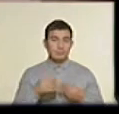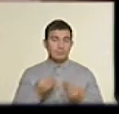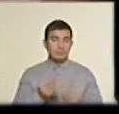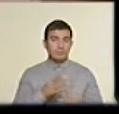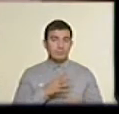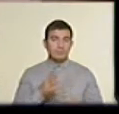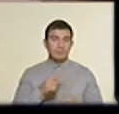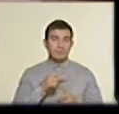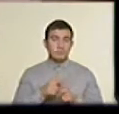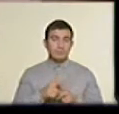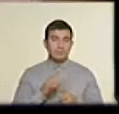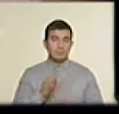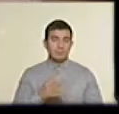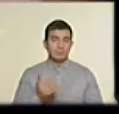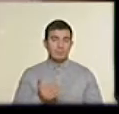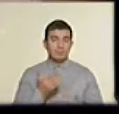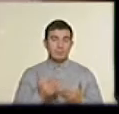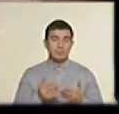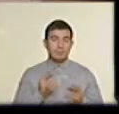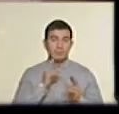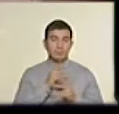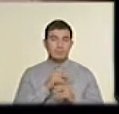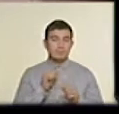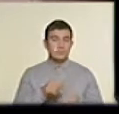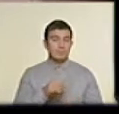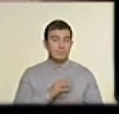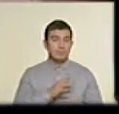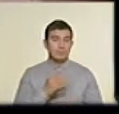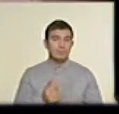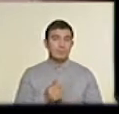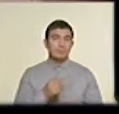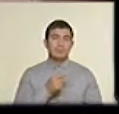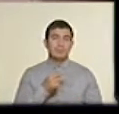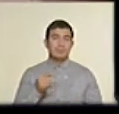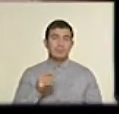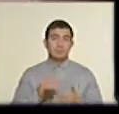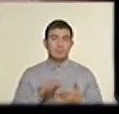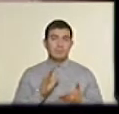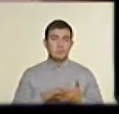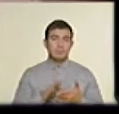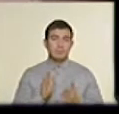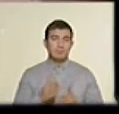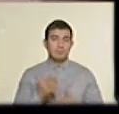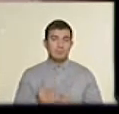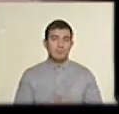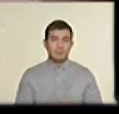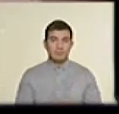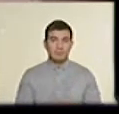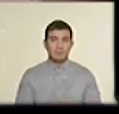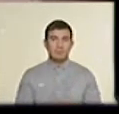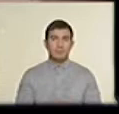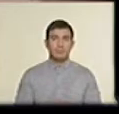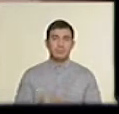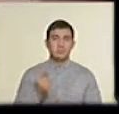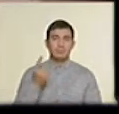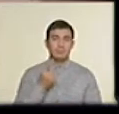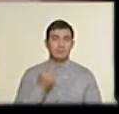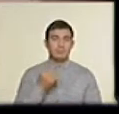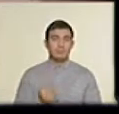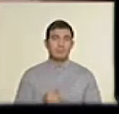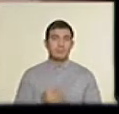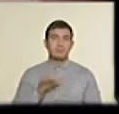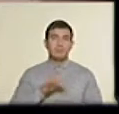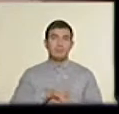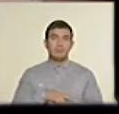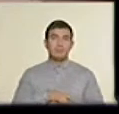plus ishorasini qo'yasiz, agar noto'g'ri ta'rif keltirilgan bo'lsa, minus ishorasi orqali tekshirib boramiz. Birinchi tarifimiz